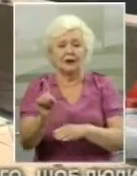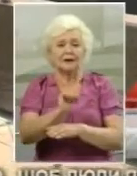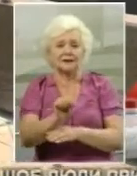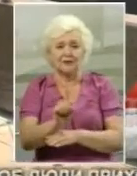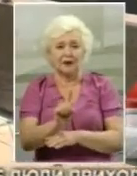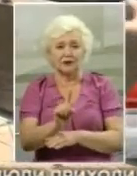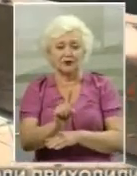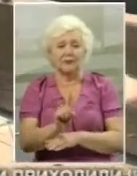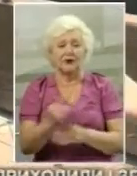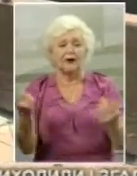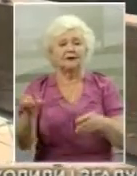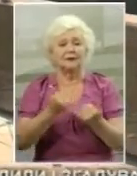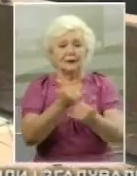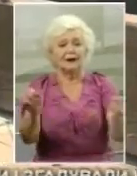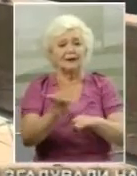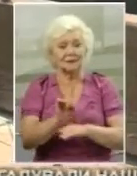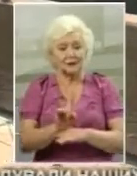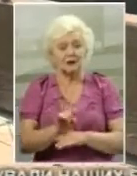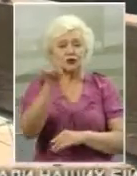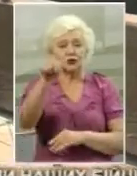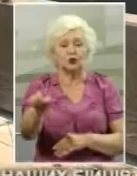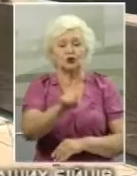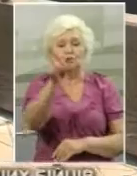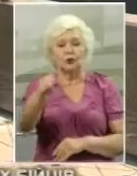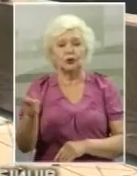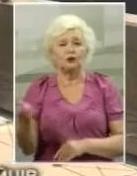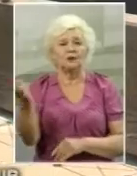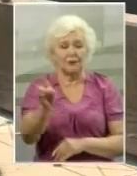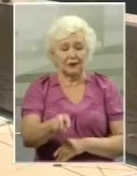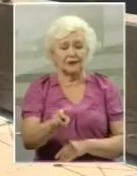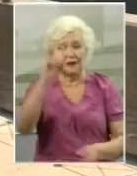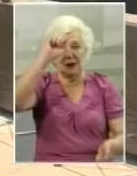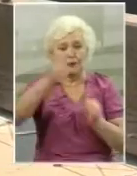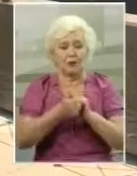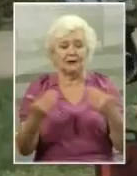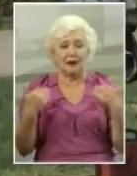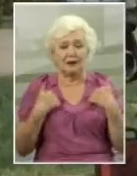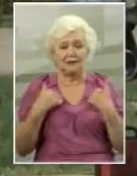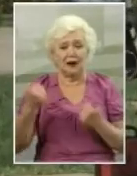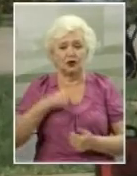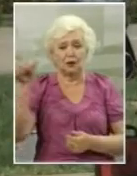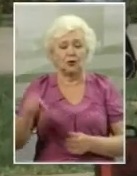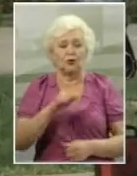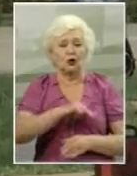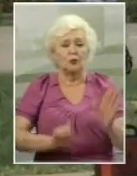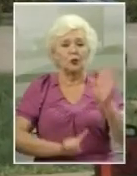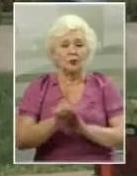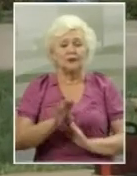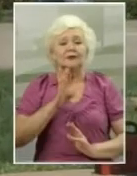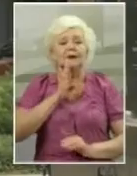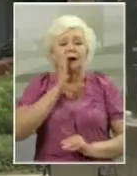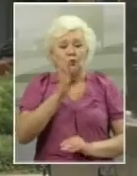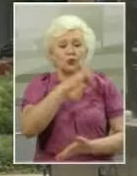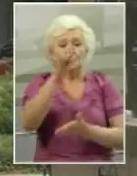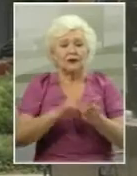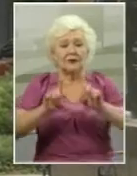свечки, для свечек, для того, чтобы люди приходили и поминали наших бойцов. Роботи розпочалися зранку. В